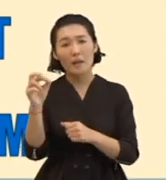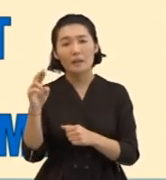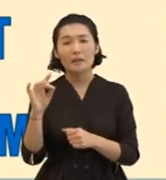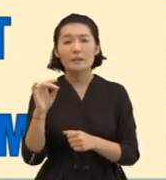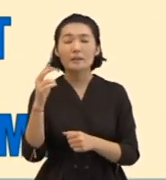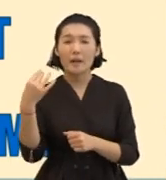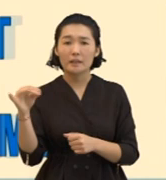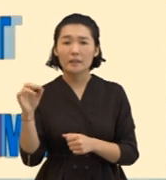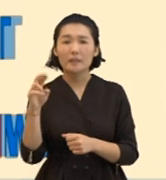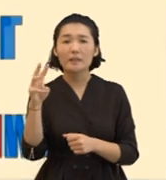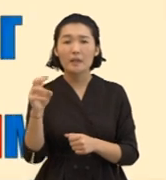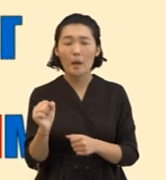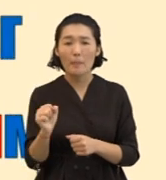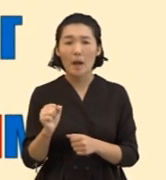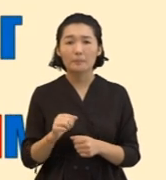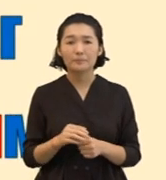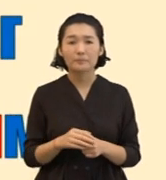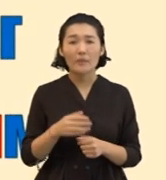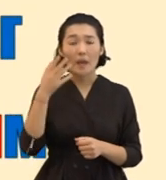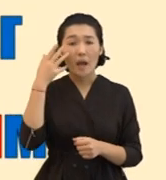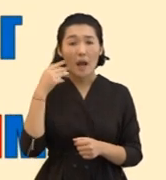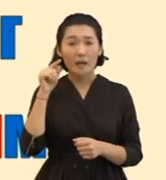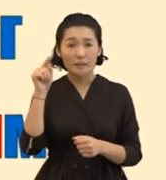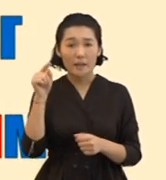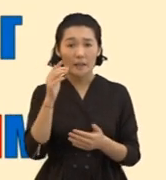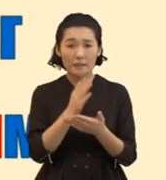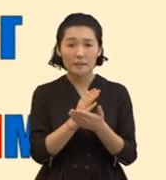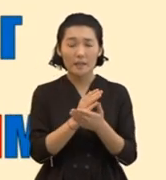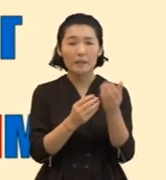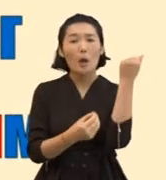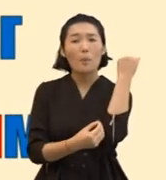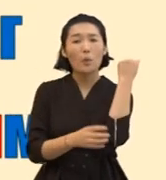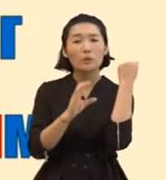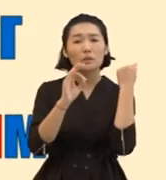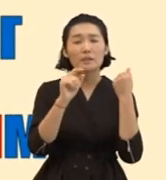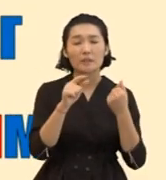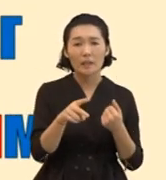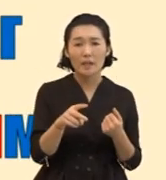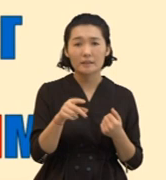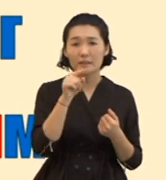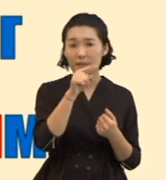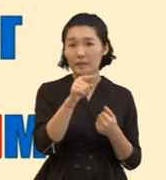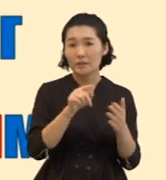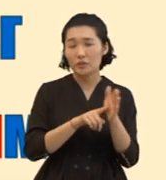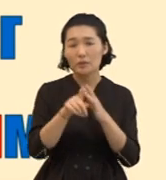яма а когда они стоят после согласных те начинают звучать мягко